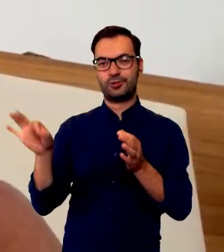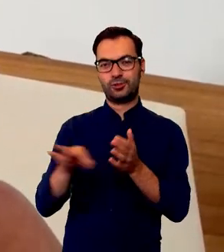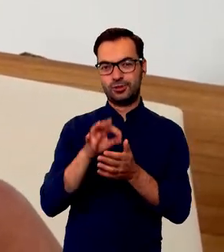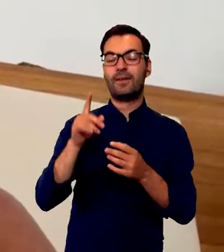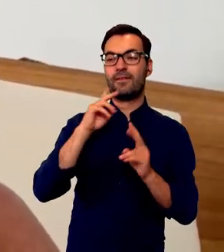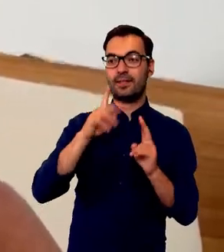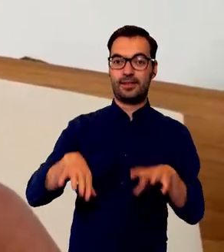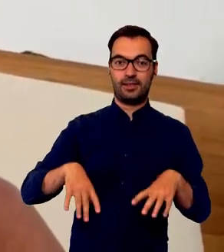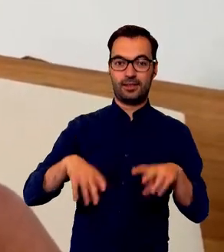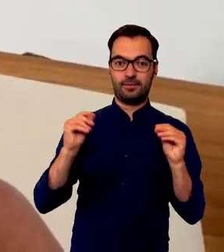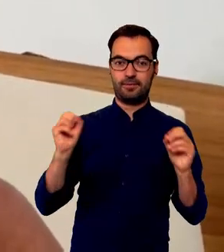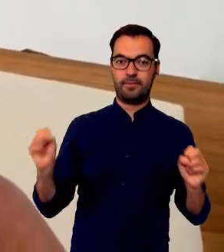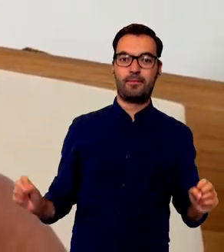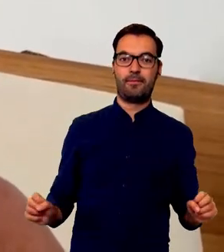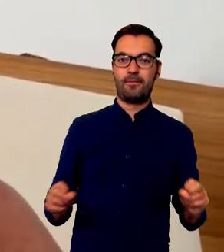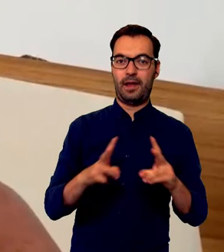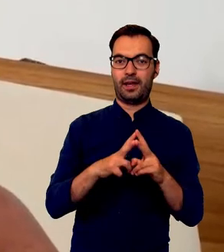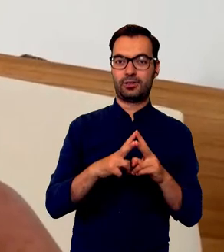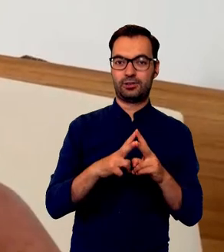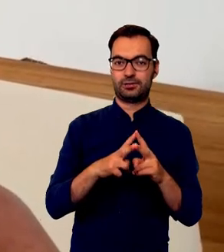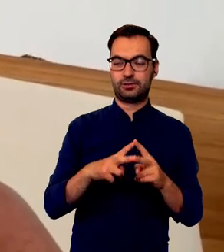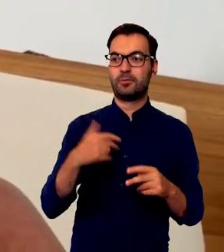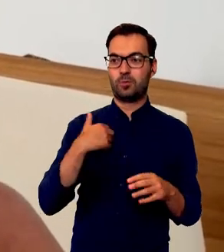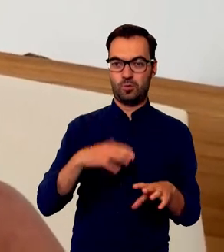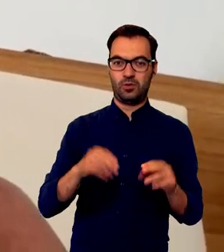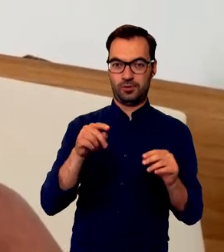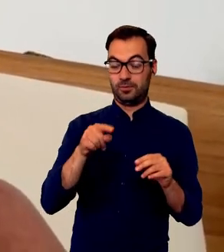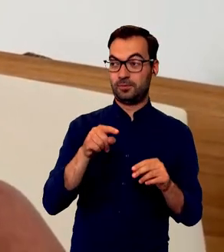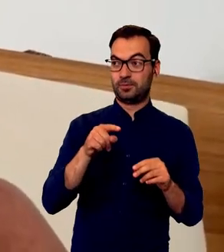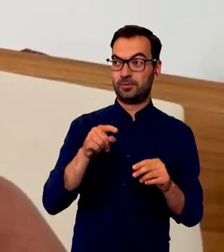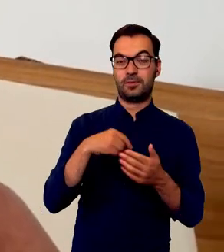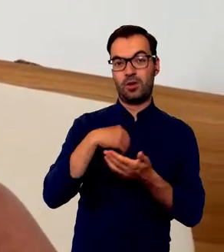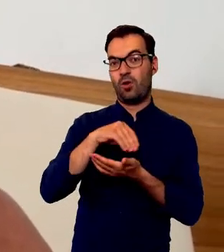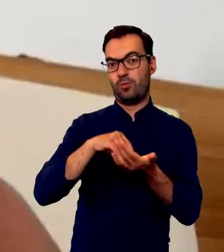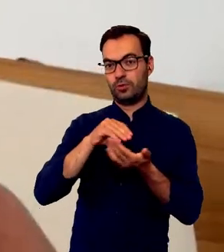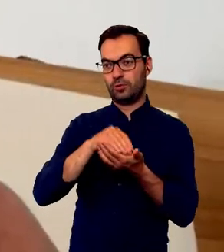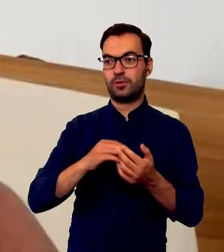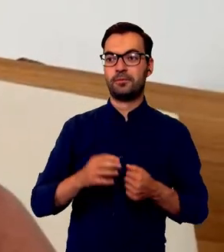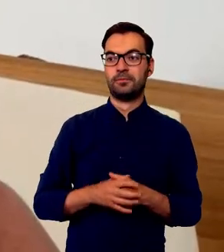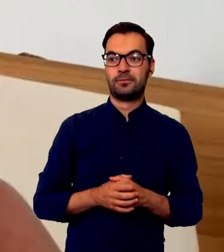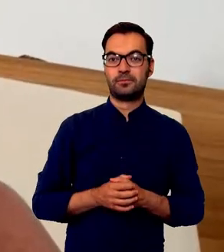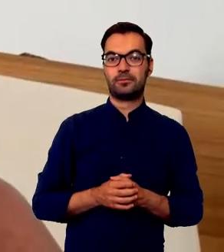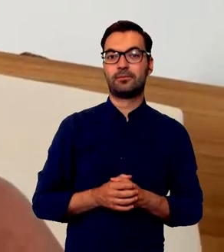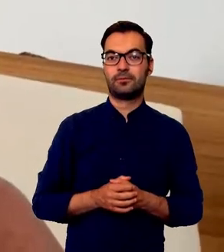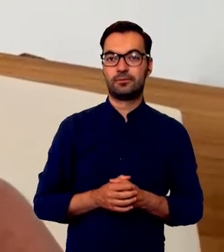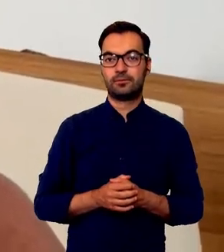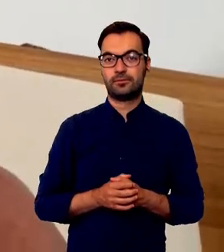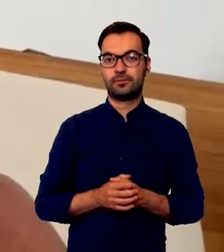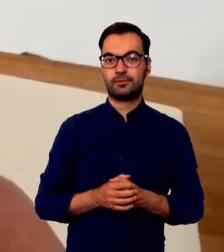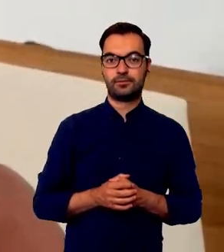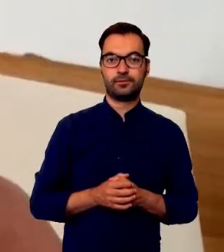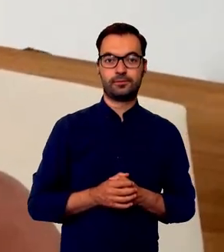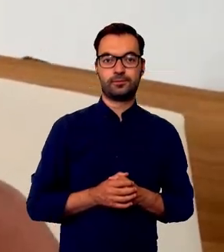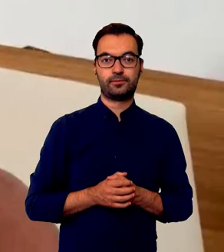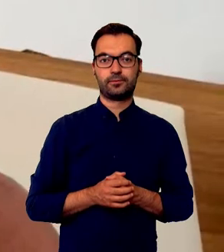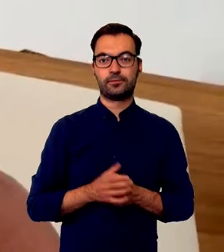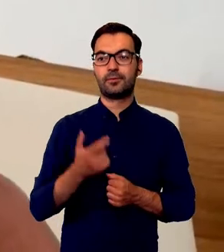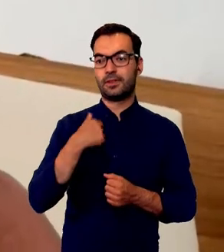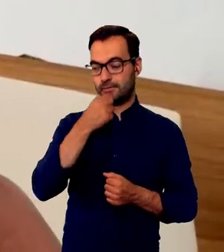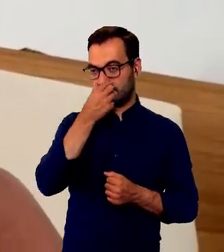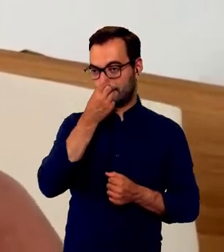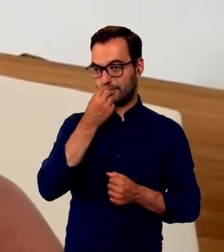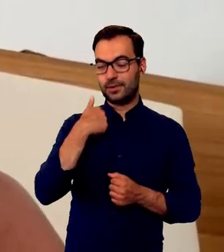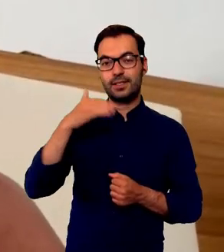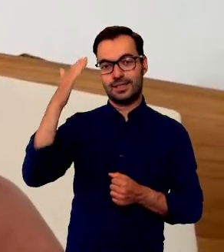od Paryża, który tutaj w tej mojej powieści opisuje. I ja, znając Annę,